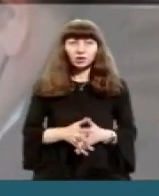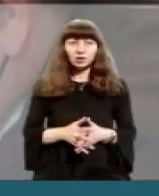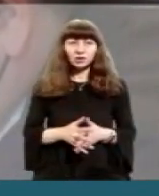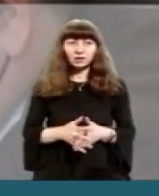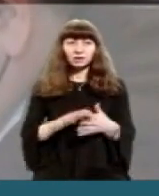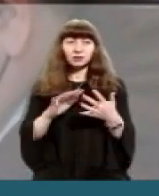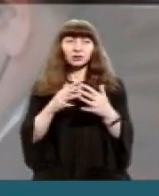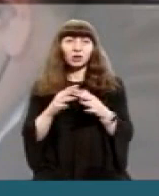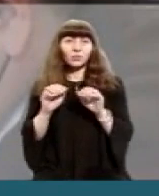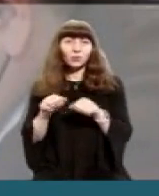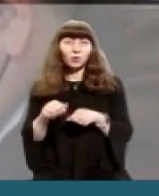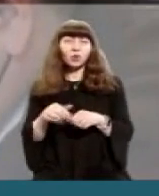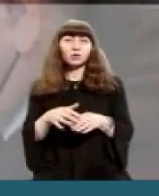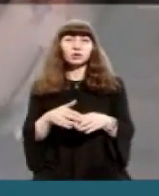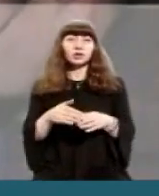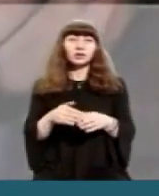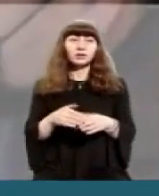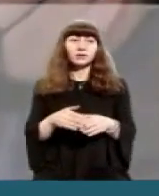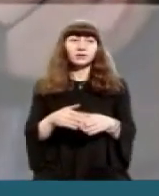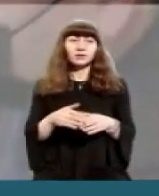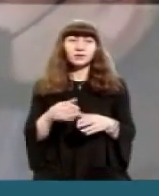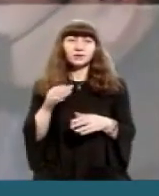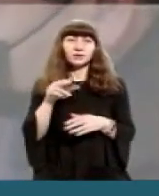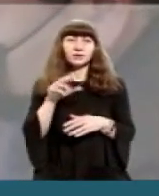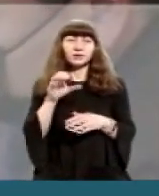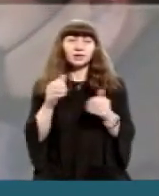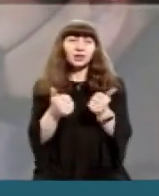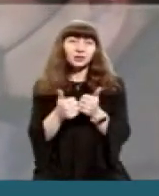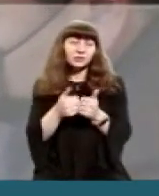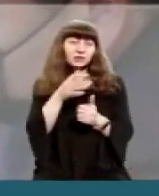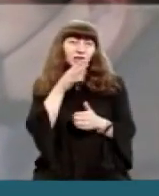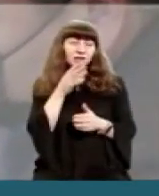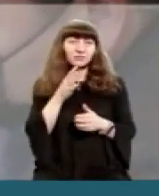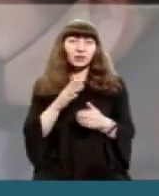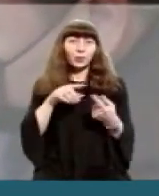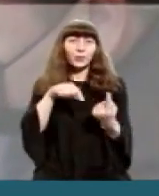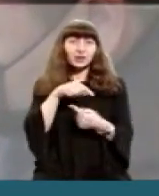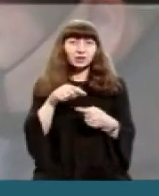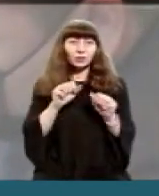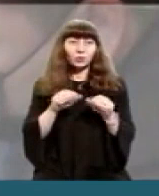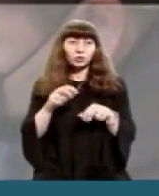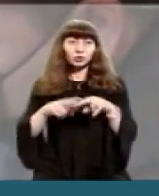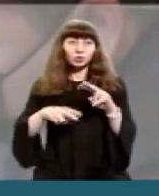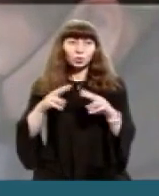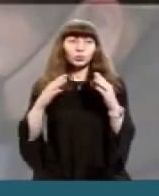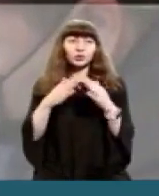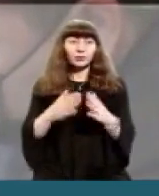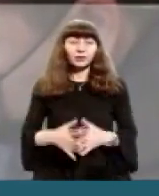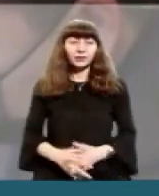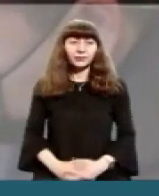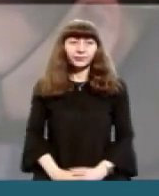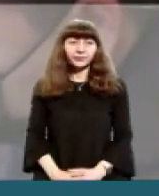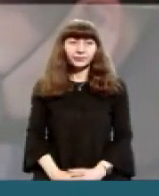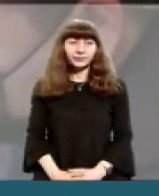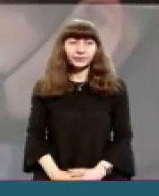еще на ферме, в подгонном животноводстве, в степи, возле животноводской базы строить дома. Это тоже то, что Акимов сказал, для